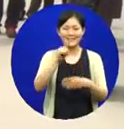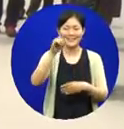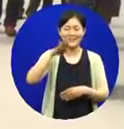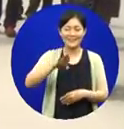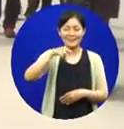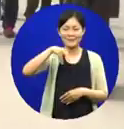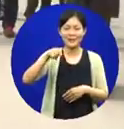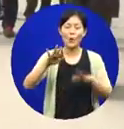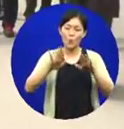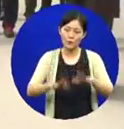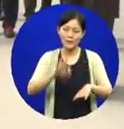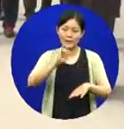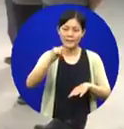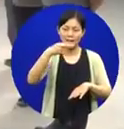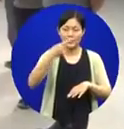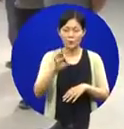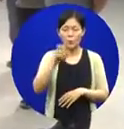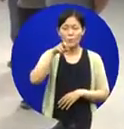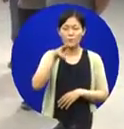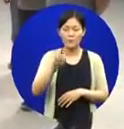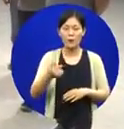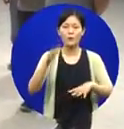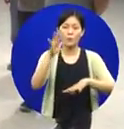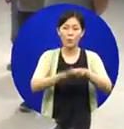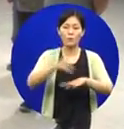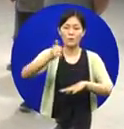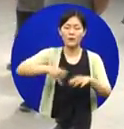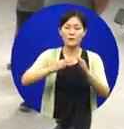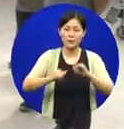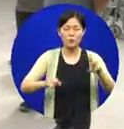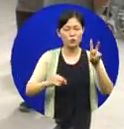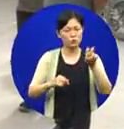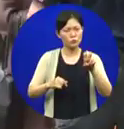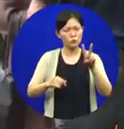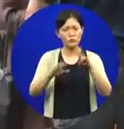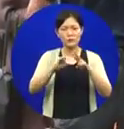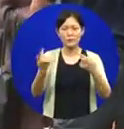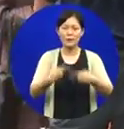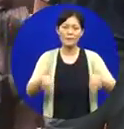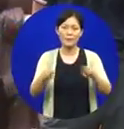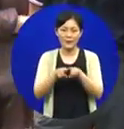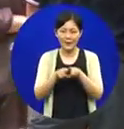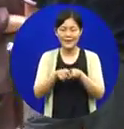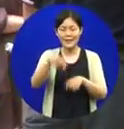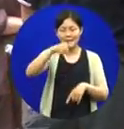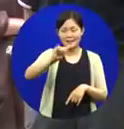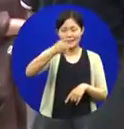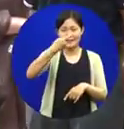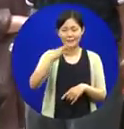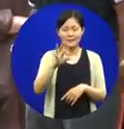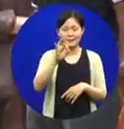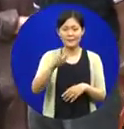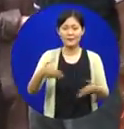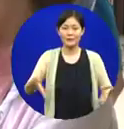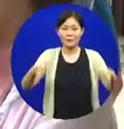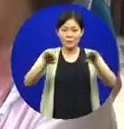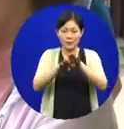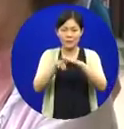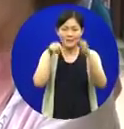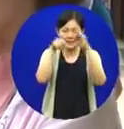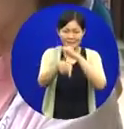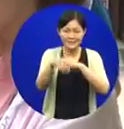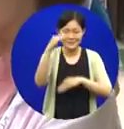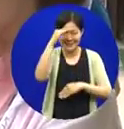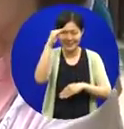답사. 오늘은 이동면 농업경영인 22분과 함께 기흥지역 박물관 테마 코스로 진행이 된다고